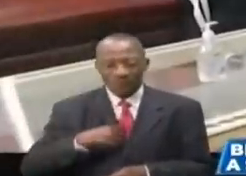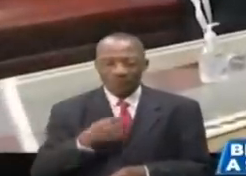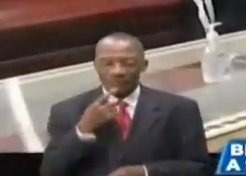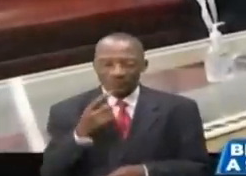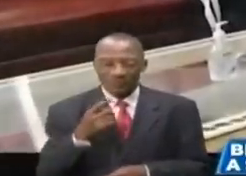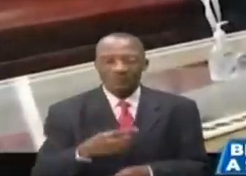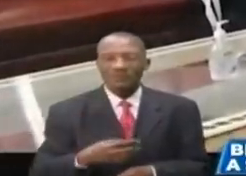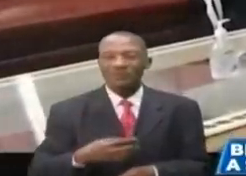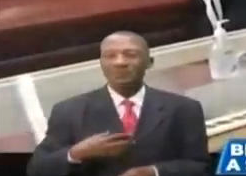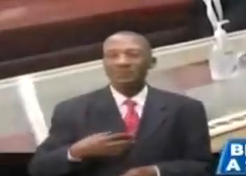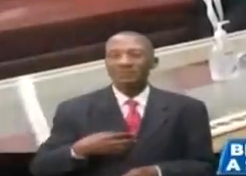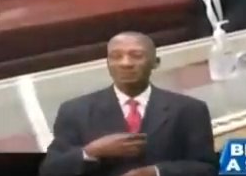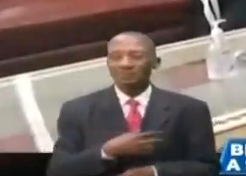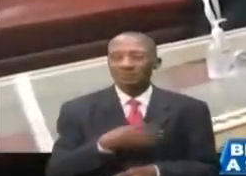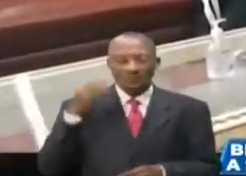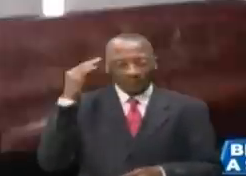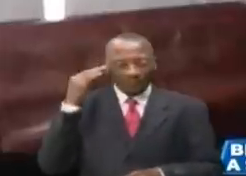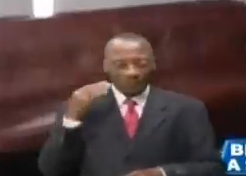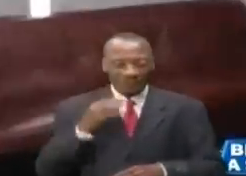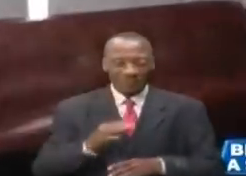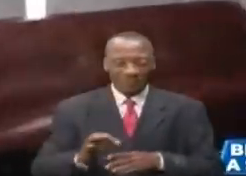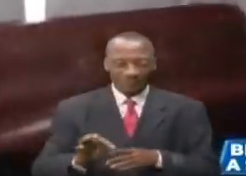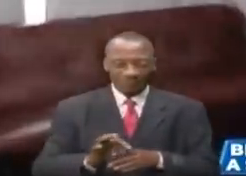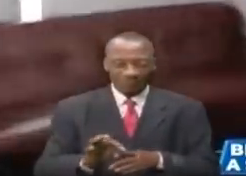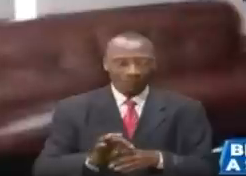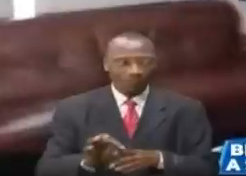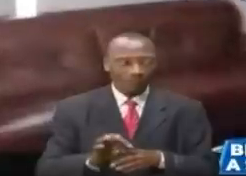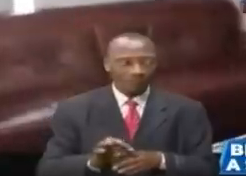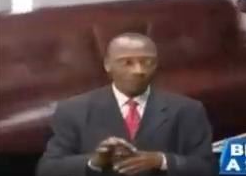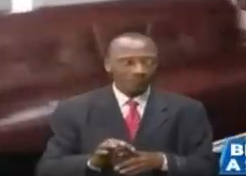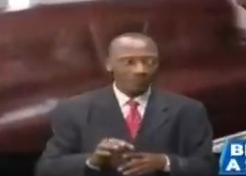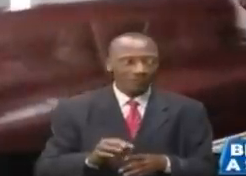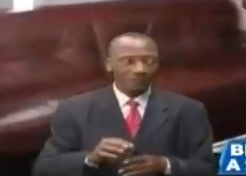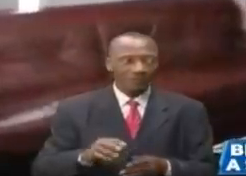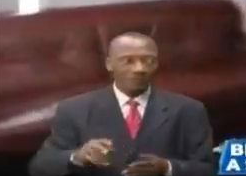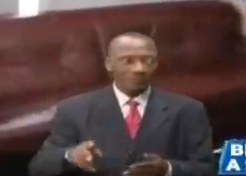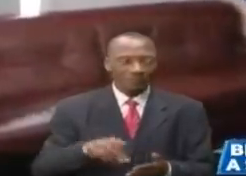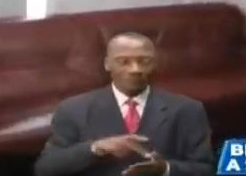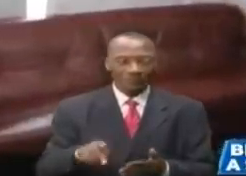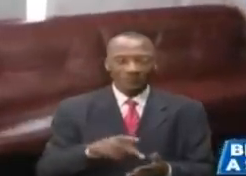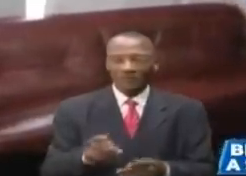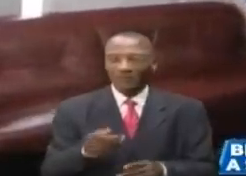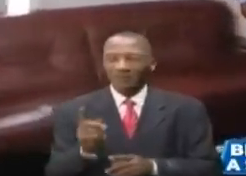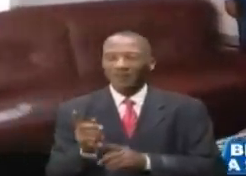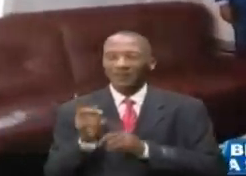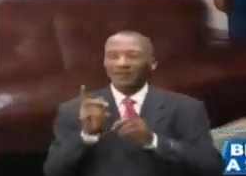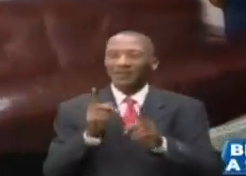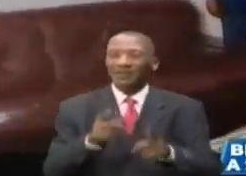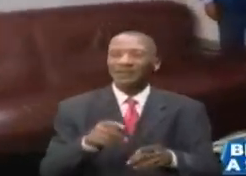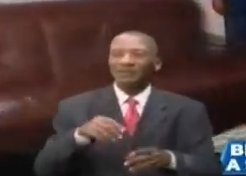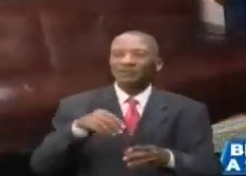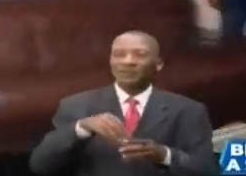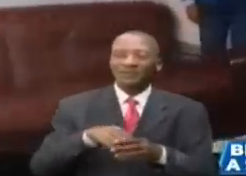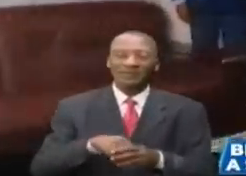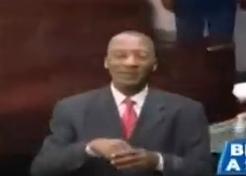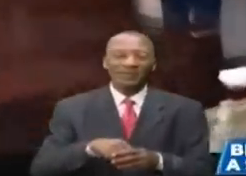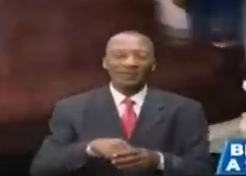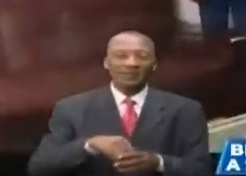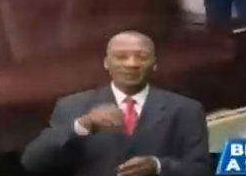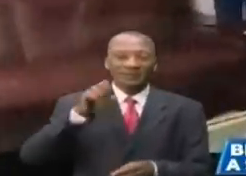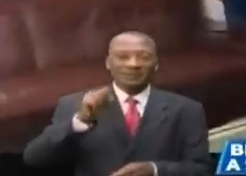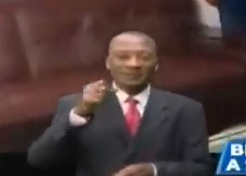prises pour céder la gestion des écoles du cycle court dans le Nord Kivu au ministère de la formation professionnelle, et